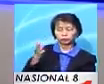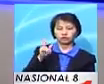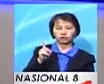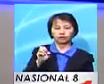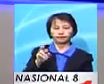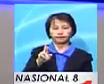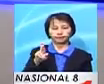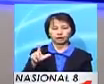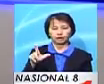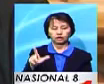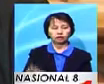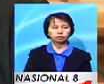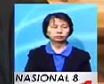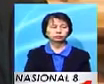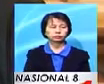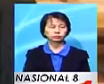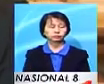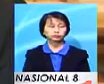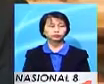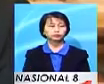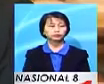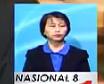Firmansyah.